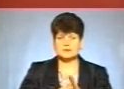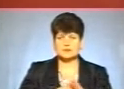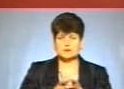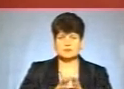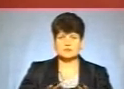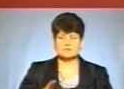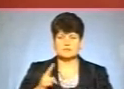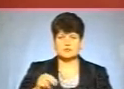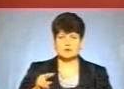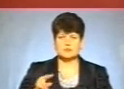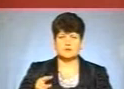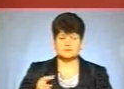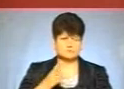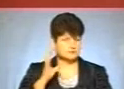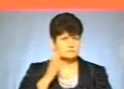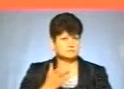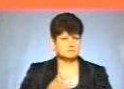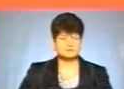міністрів Дмитро Дубілет. Давайте почуємо.